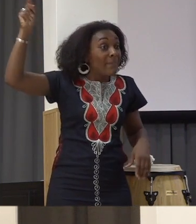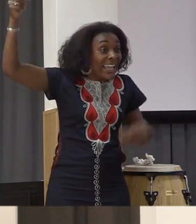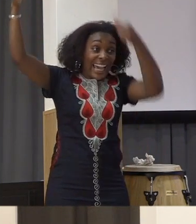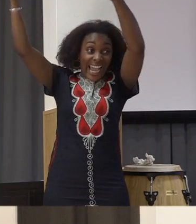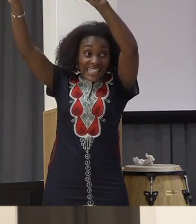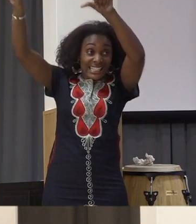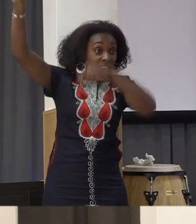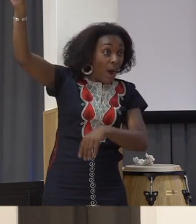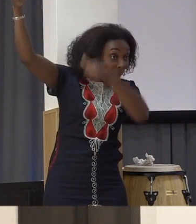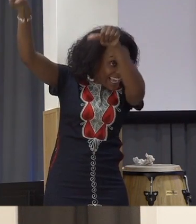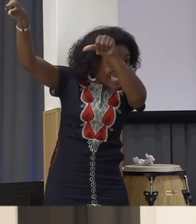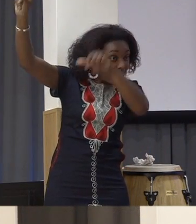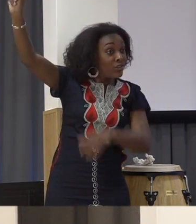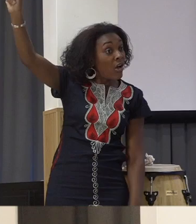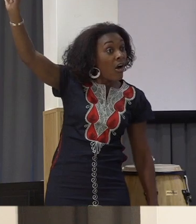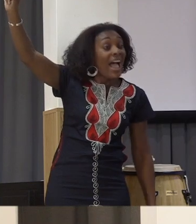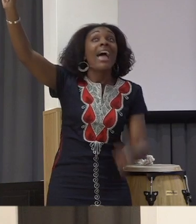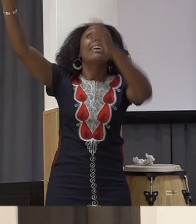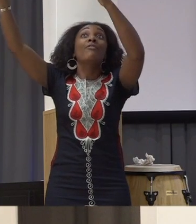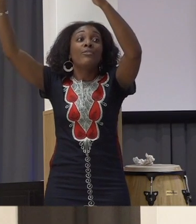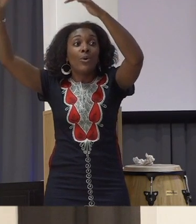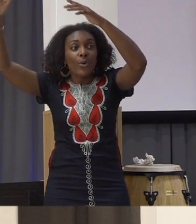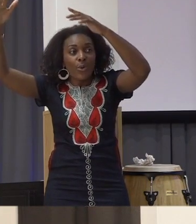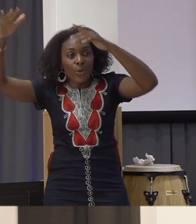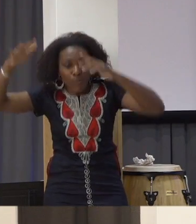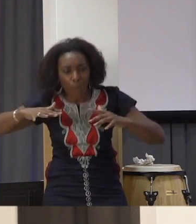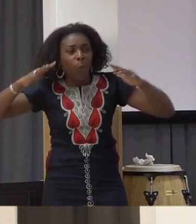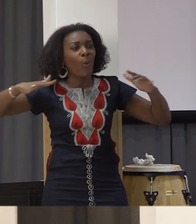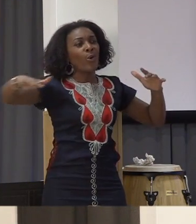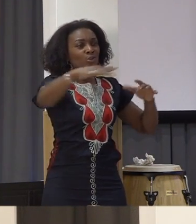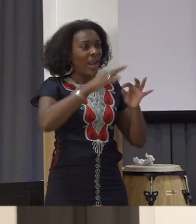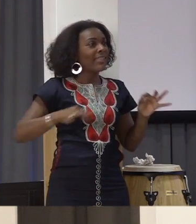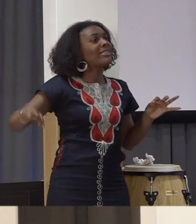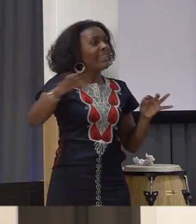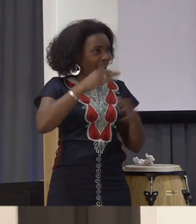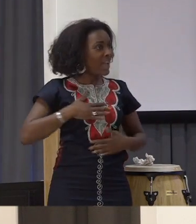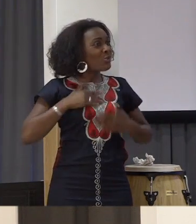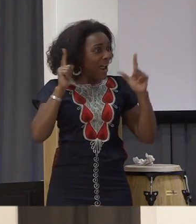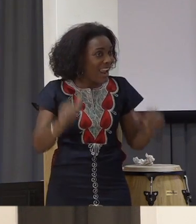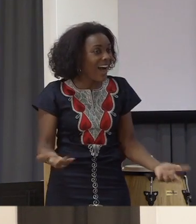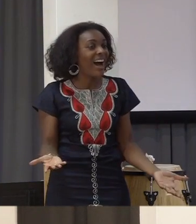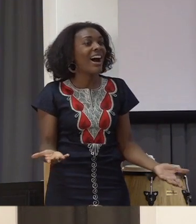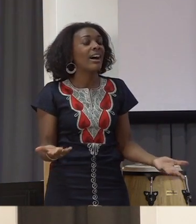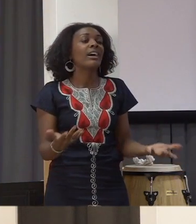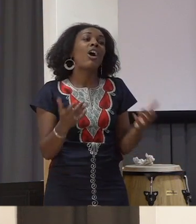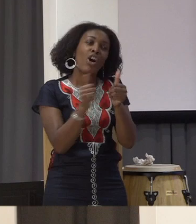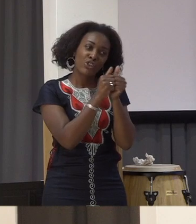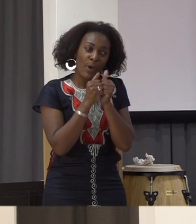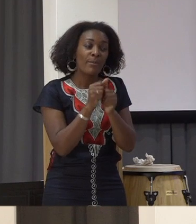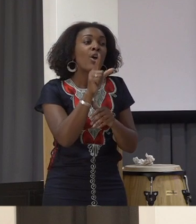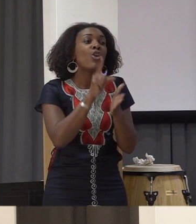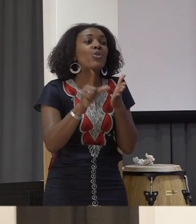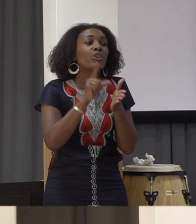ciel. La joie de Dieu est venue sur la terre. Sur la terre. Lisez avec moi Luc